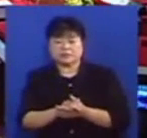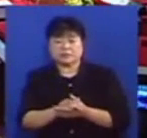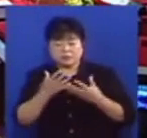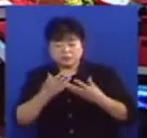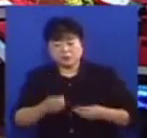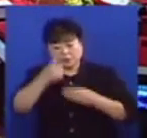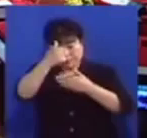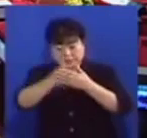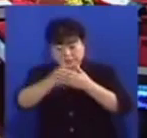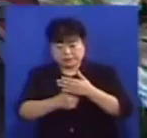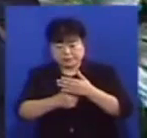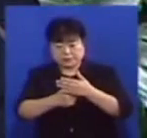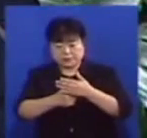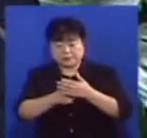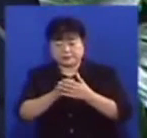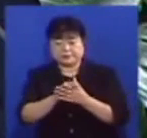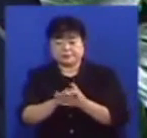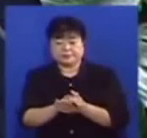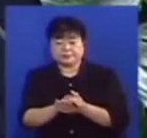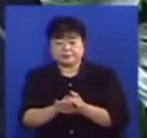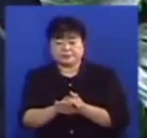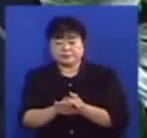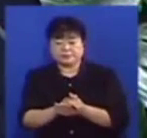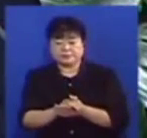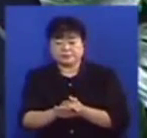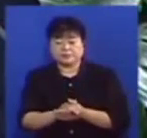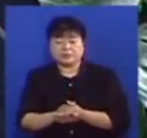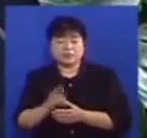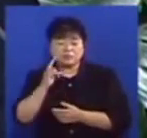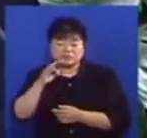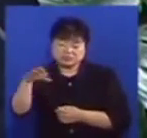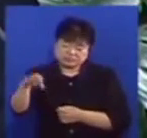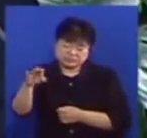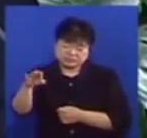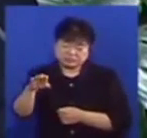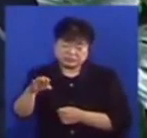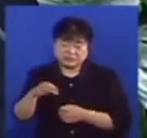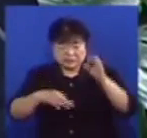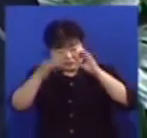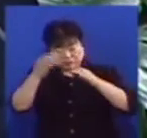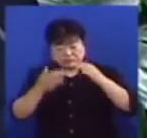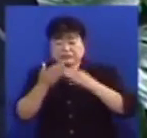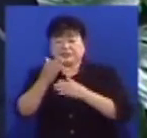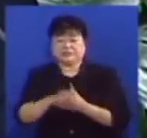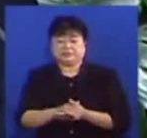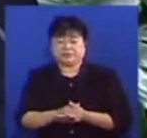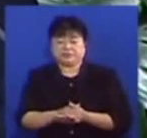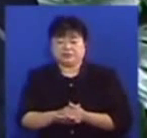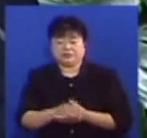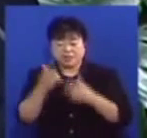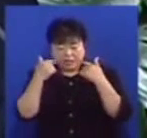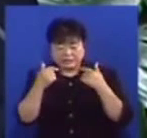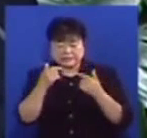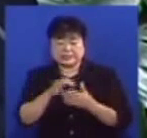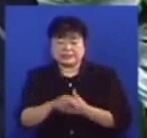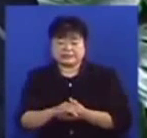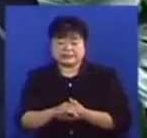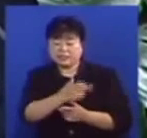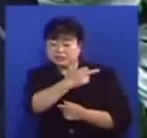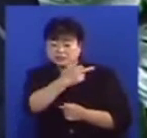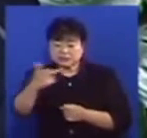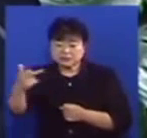절망에 처했었습니다. 너무 얕잡아 보다가 크게 당했거든요. 우리가 언제나